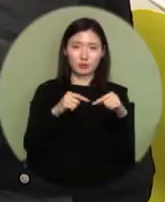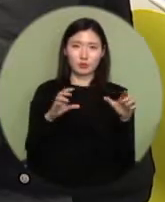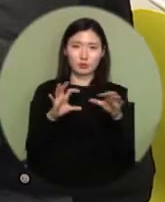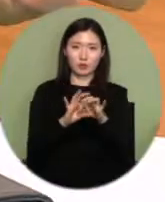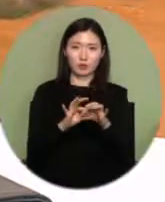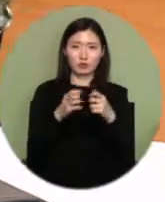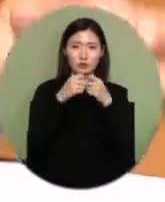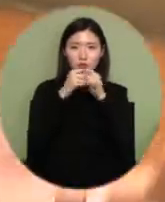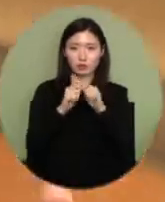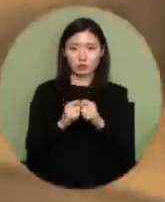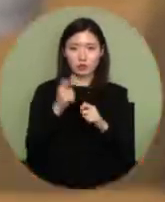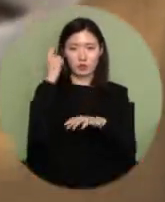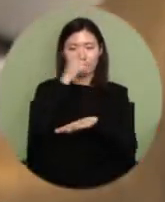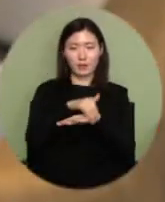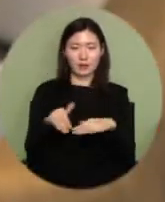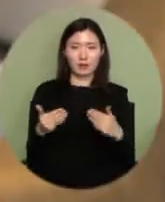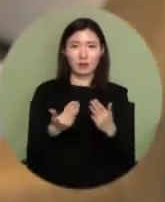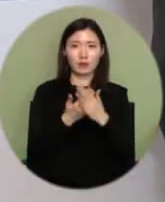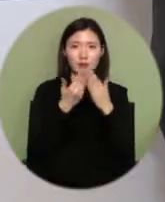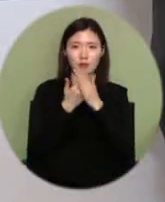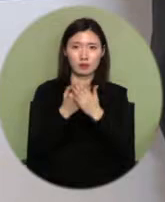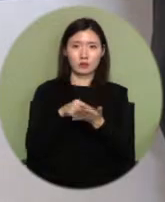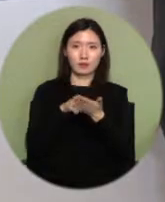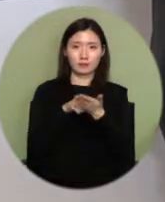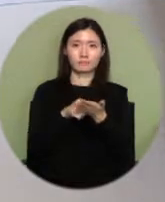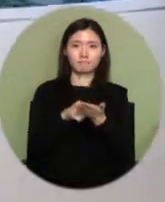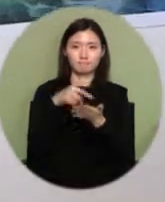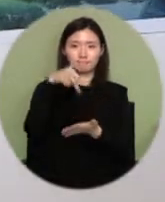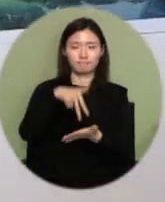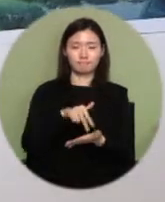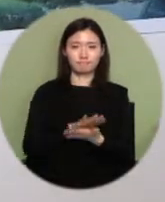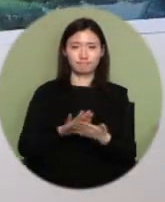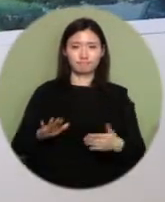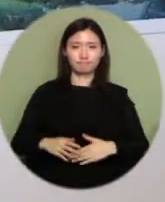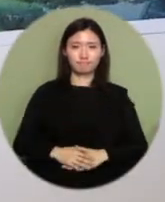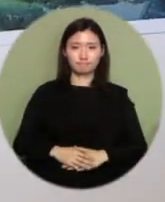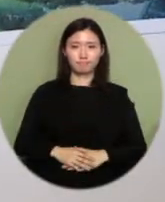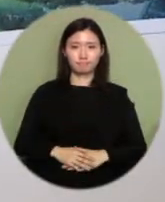개발 계획을 내놓는다는 방침입니다 서울경기 케이블 TV 엄준규입니다